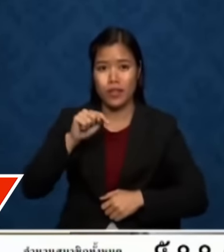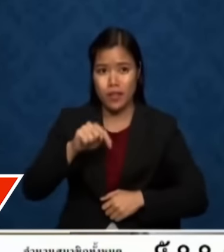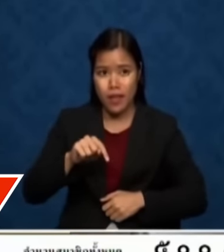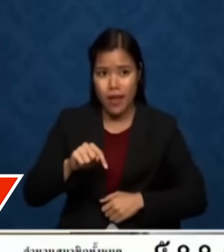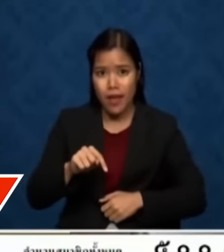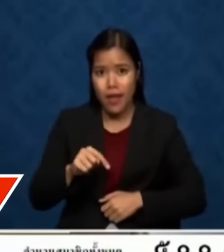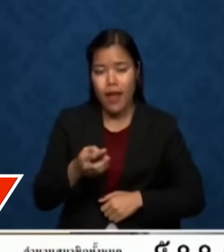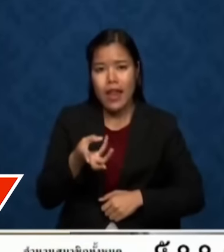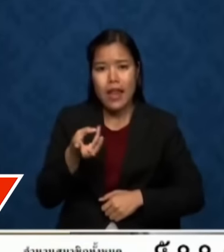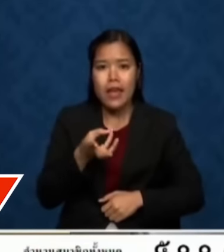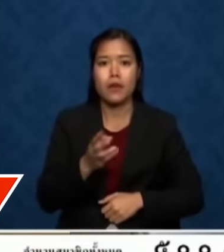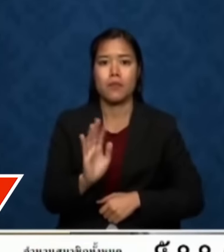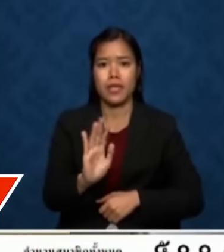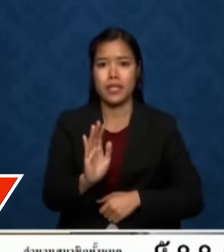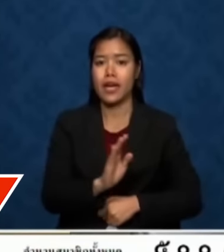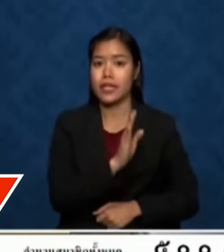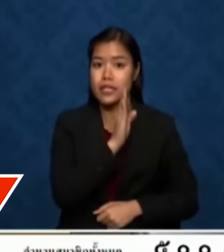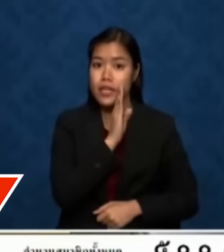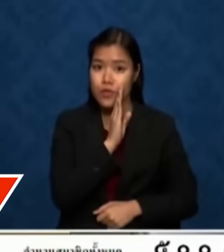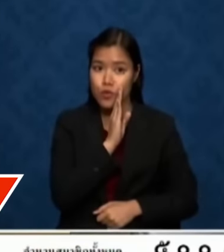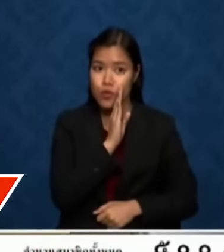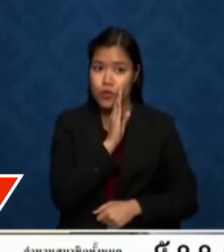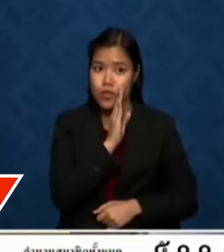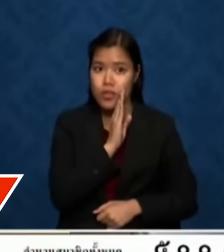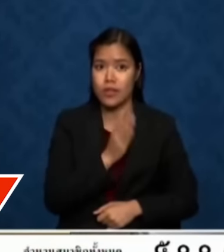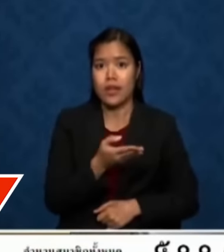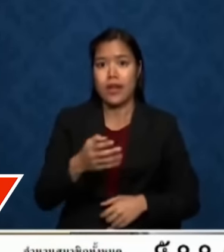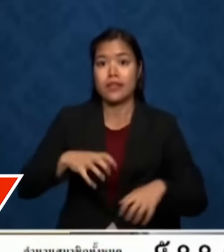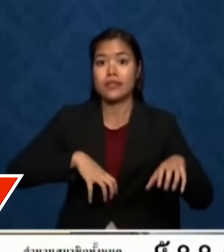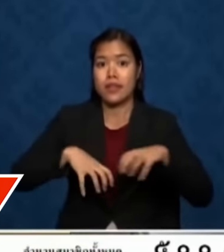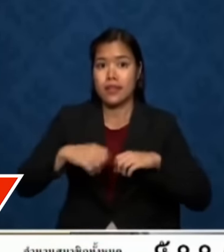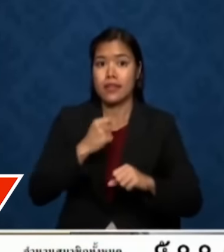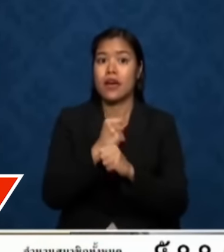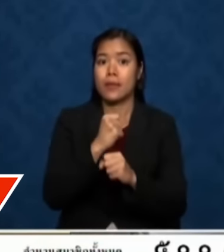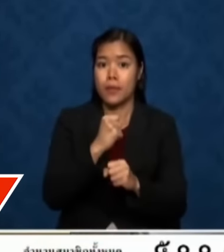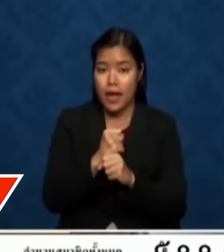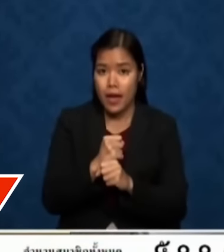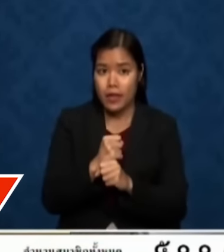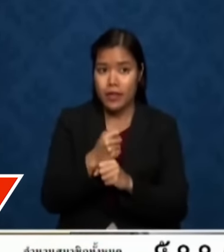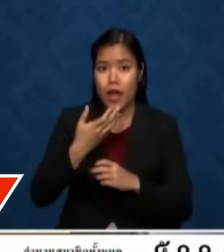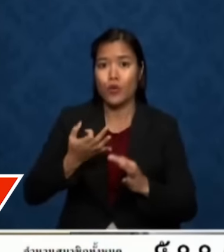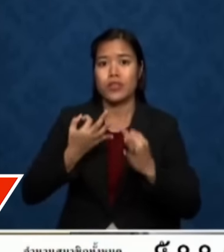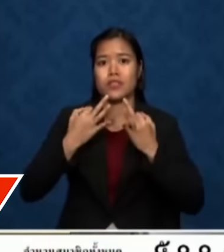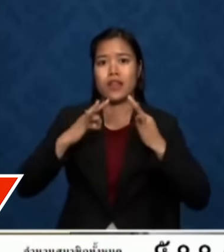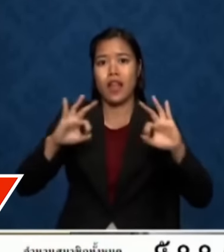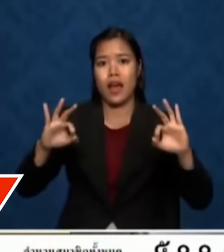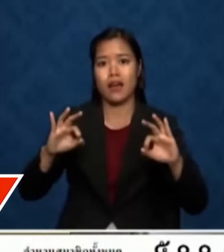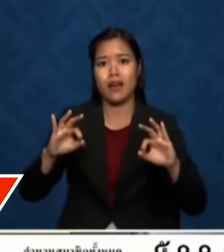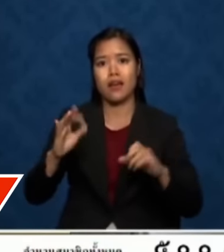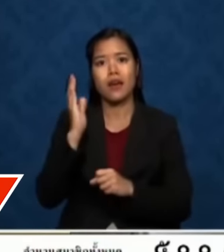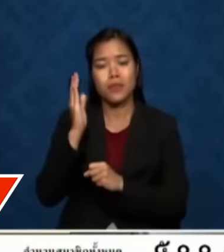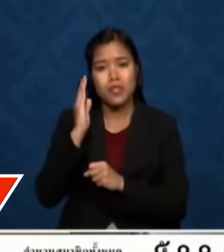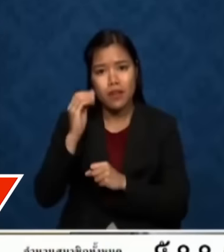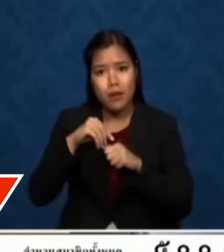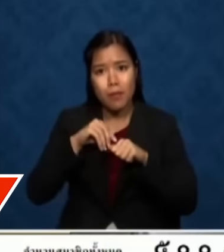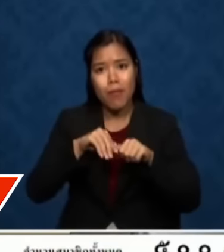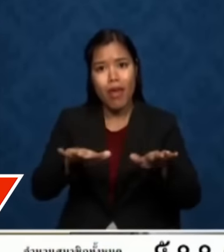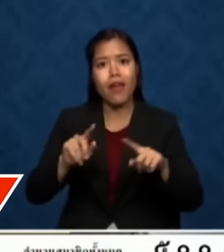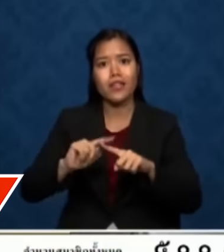ล็กน้อยค่ะเมื่อไรก็ตามที่คุณเป็นฝ่ายบริหารแล้วคุณไม่ให้เสรีภาพในการนำเสนอเท่ากับว่